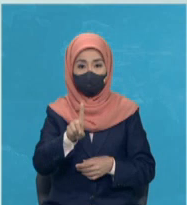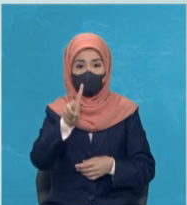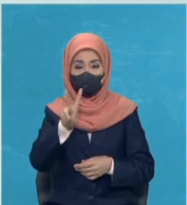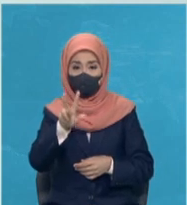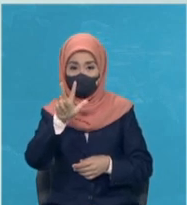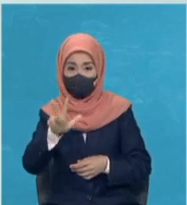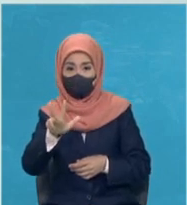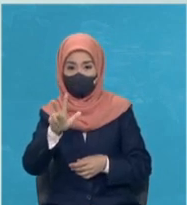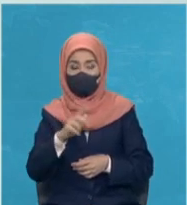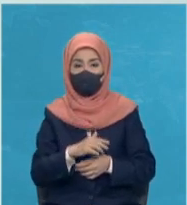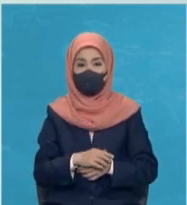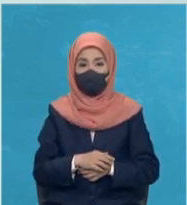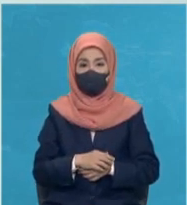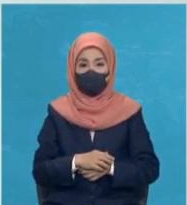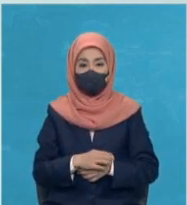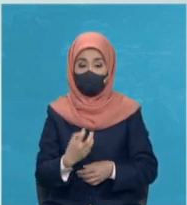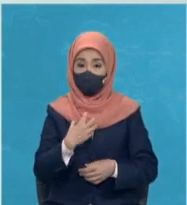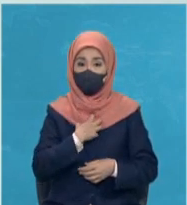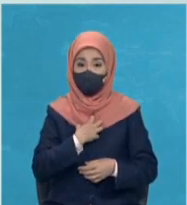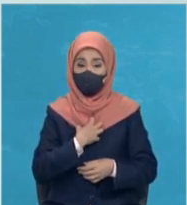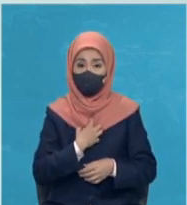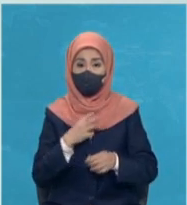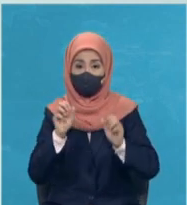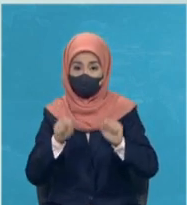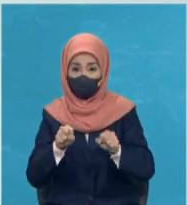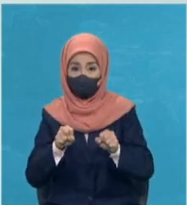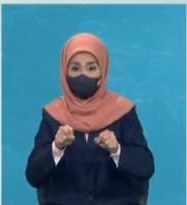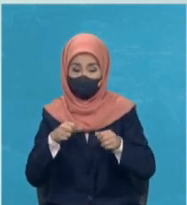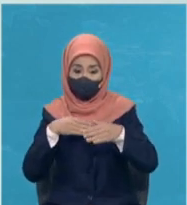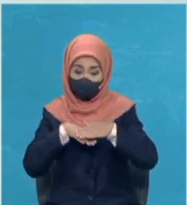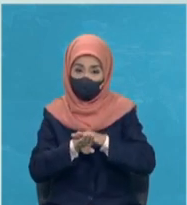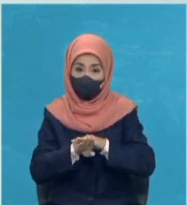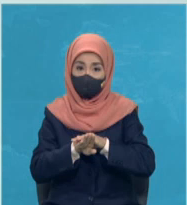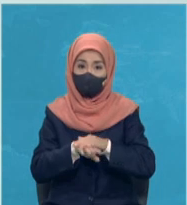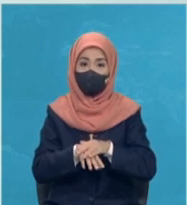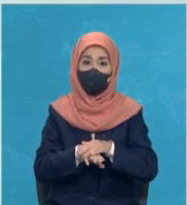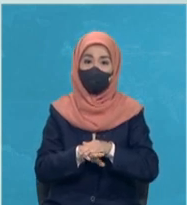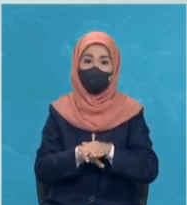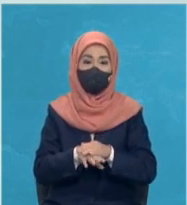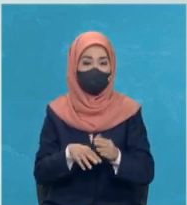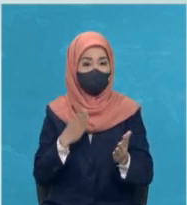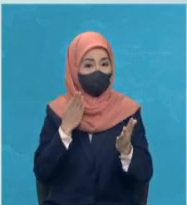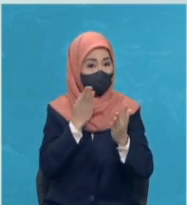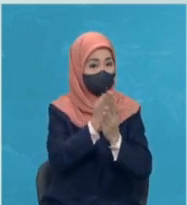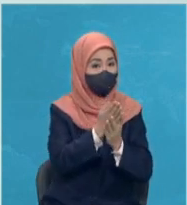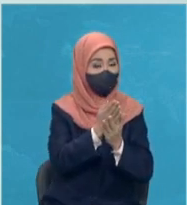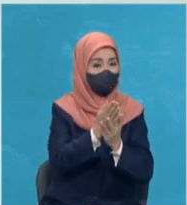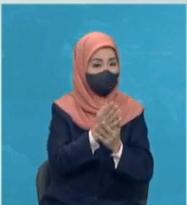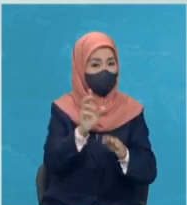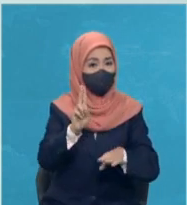33123 aduan pengguna juga boleh disalurkan menggunal UI